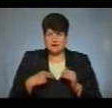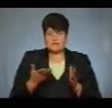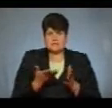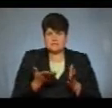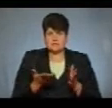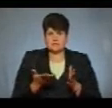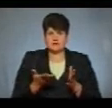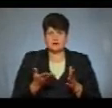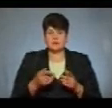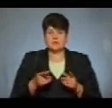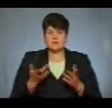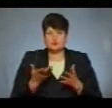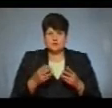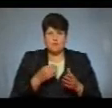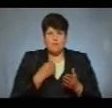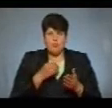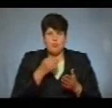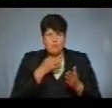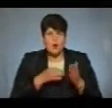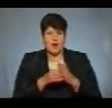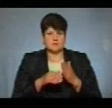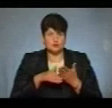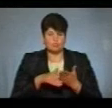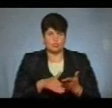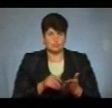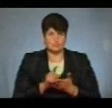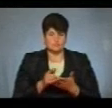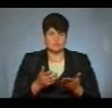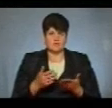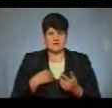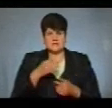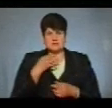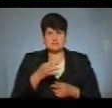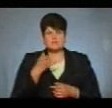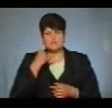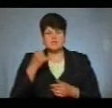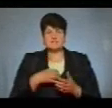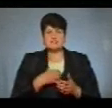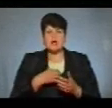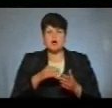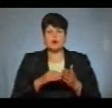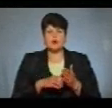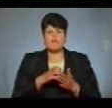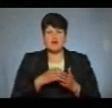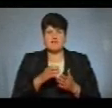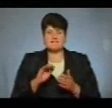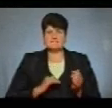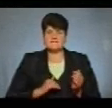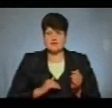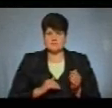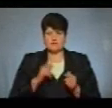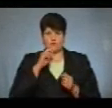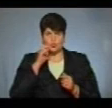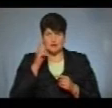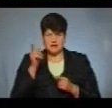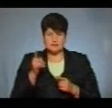якогось прихистку або хоча б якоїсь поради і допомоги. На що він сказав, дзвоніть у страхову фірму на